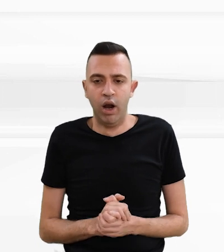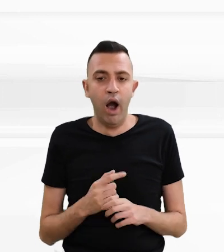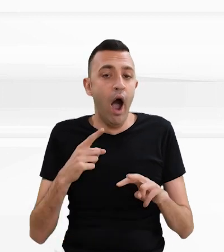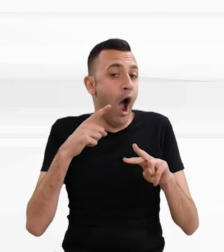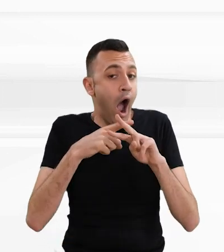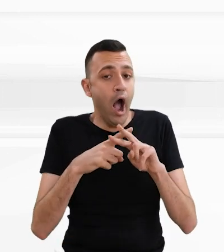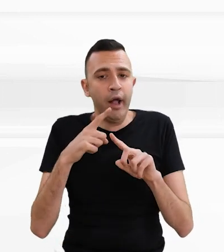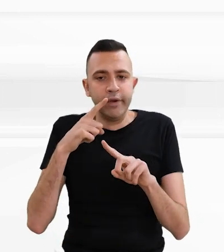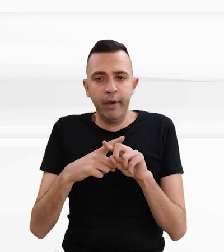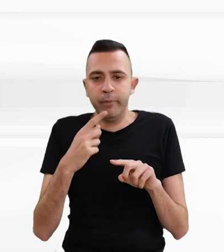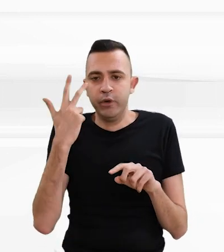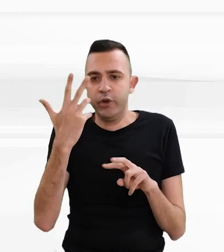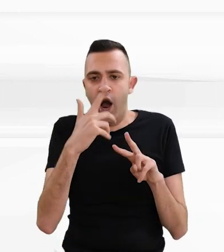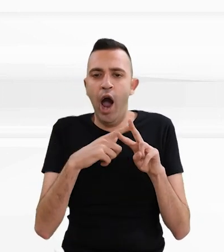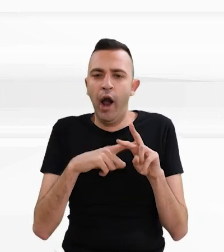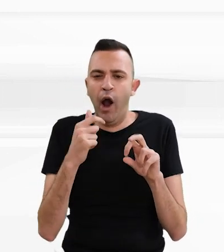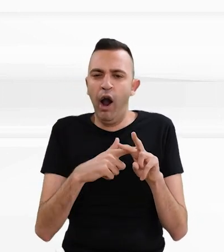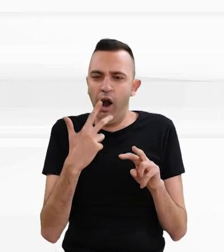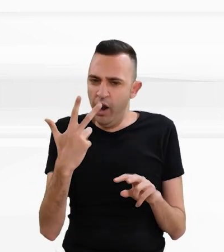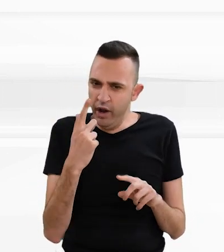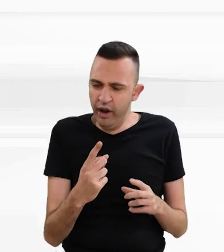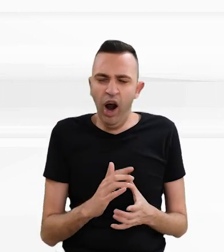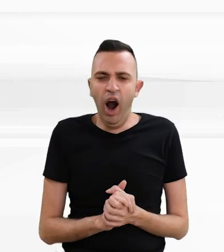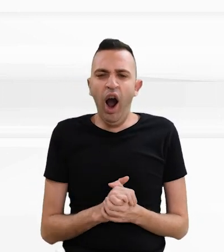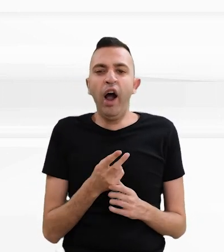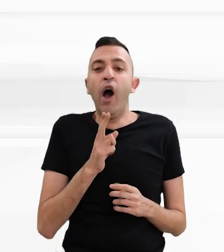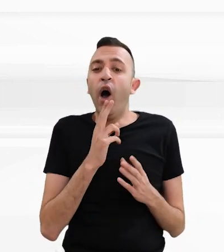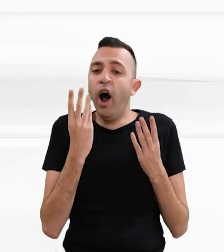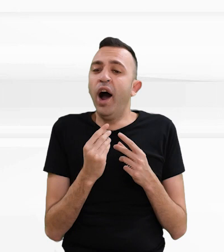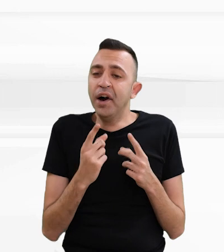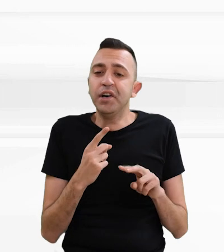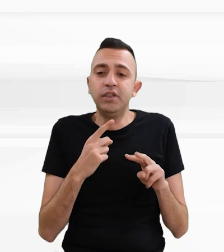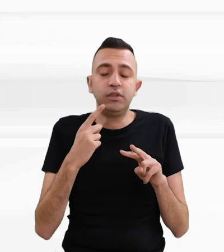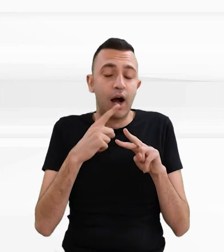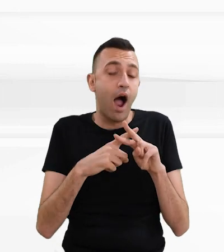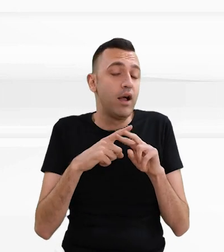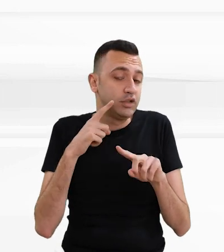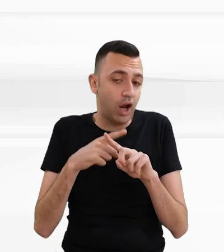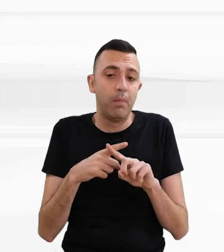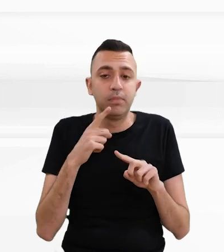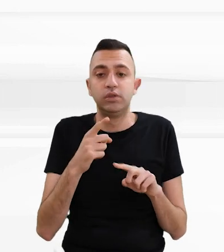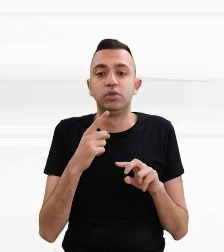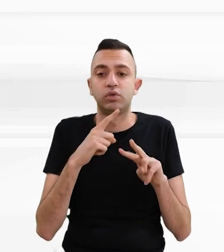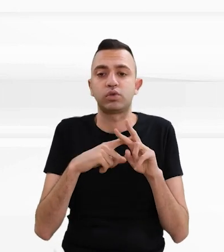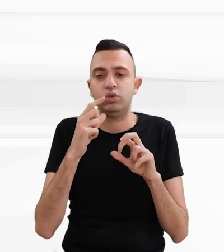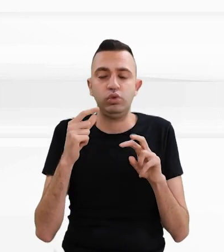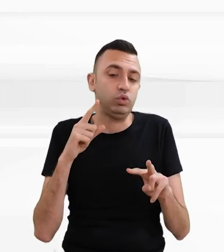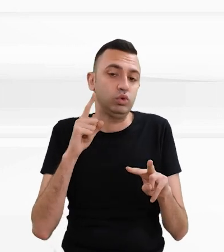çarpık II 3 karekök 33 son olarak a çarpı kök